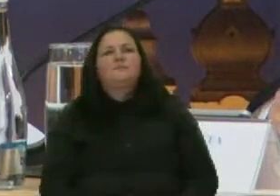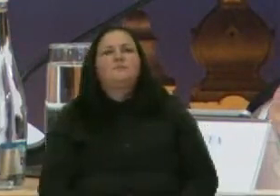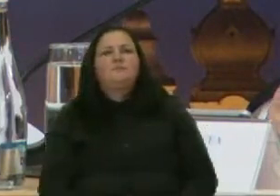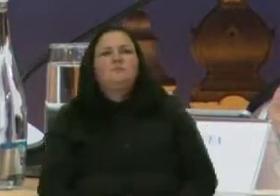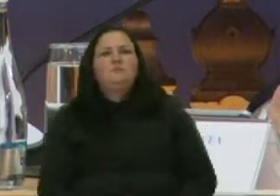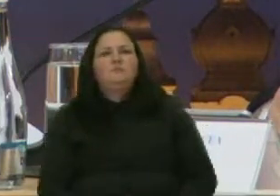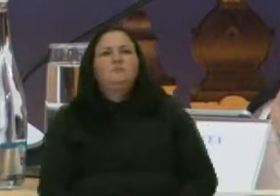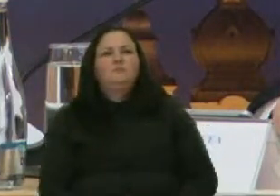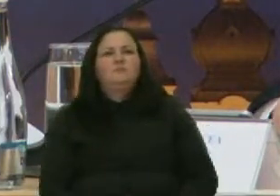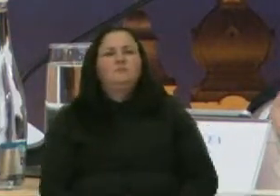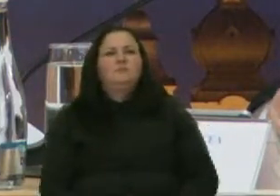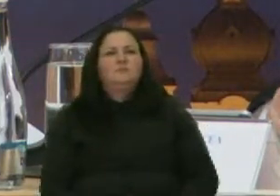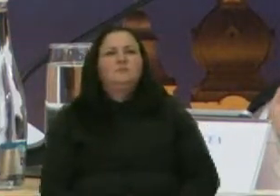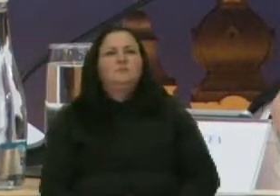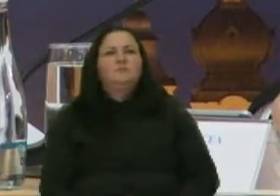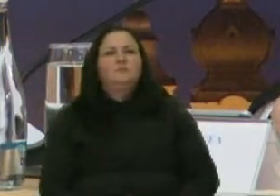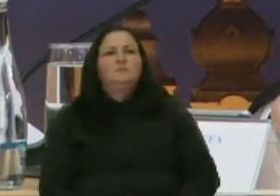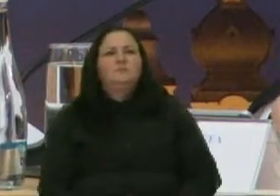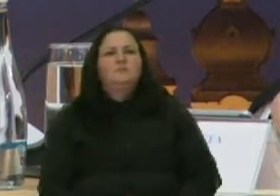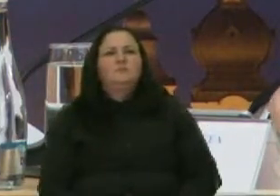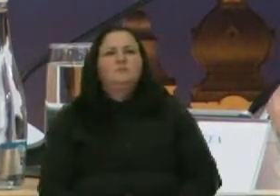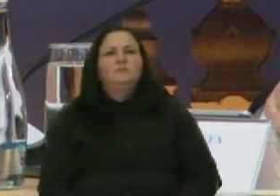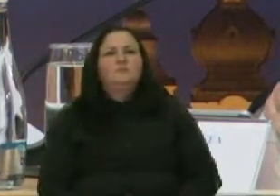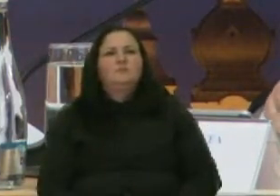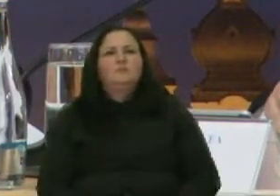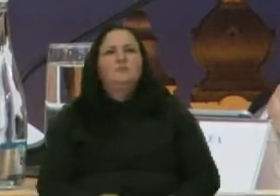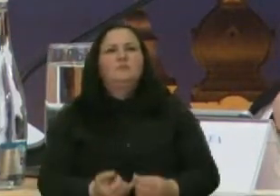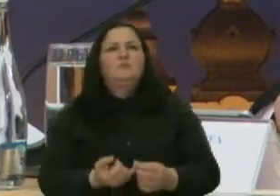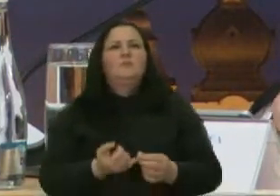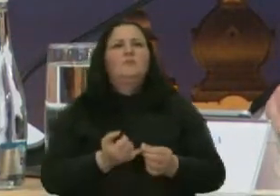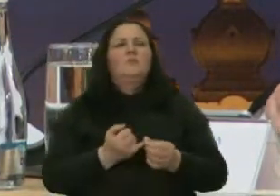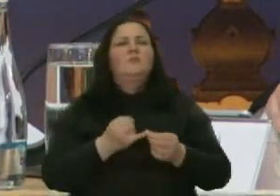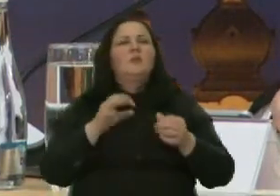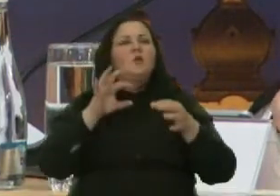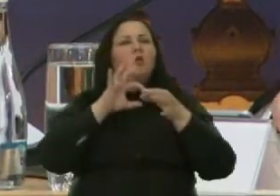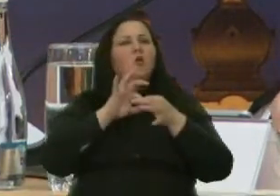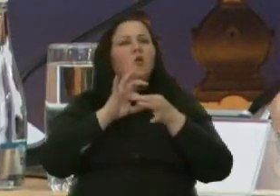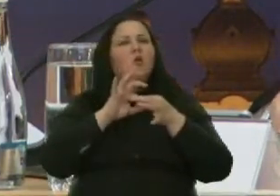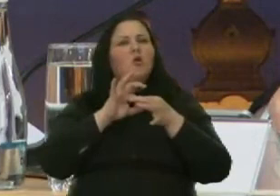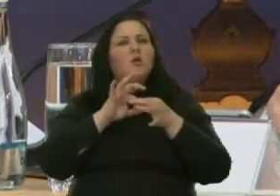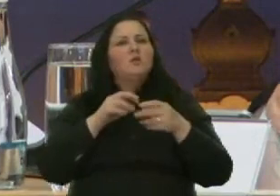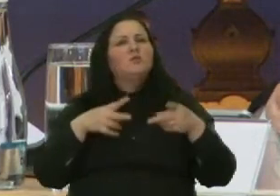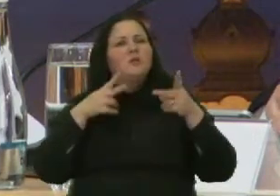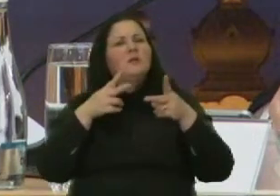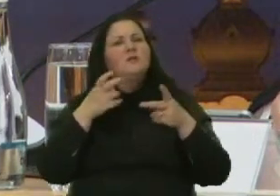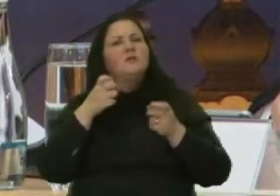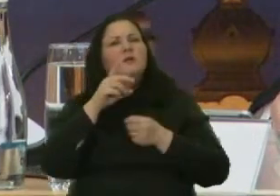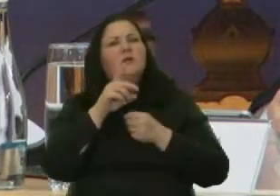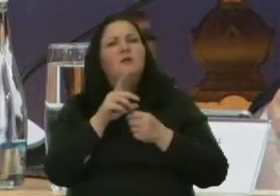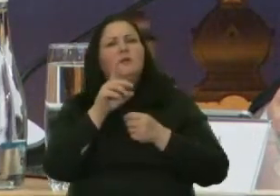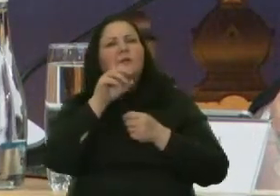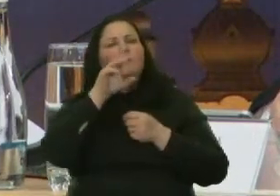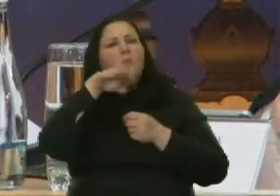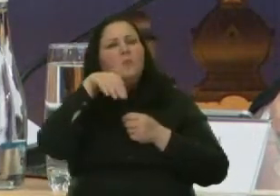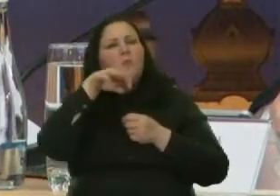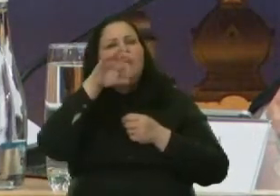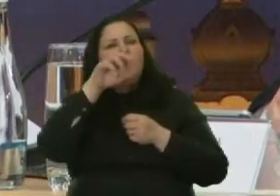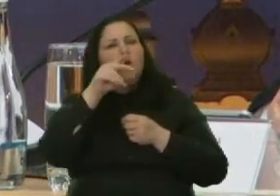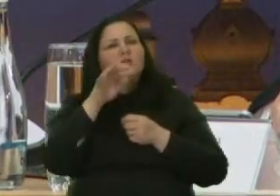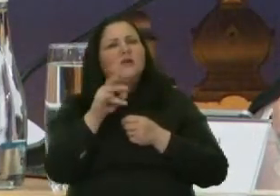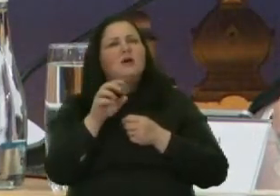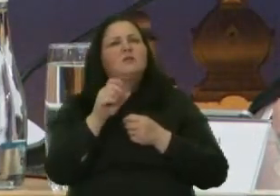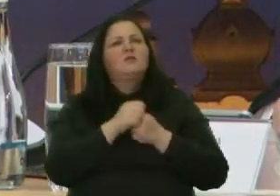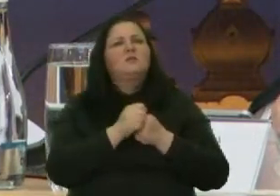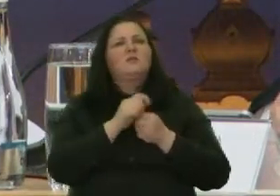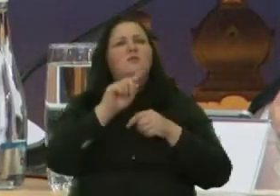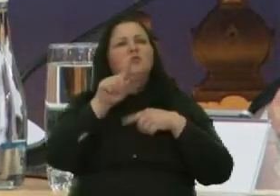ă așa conexiune rutieră și pietonală între Nicolae Drăganu și Mozart rămâne în analiză amenajare colar pietonal și